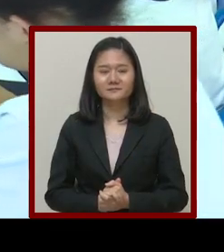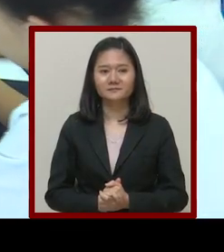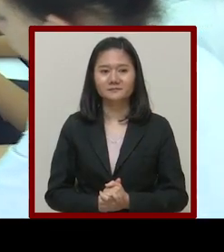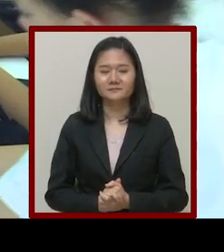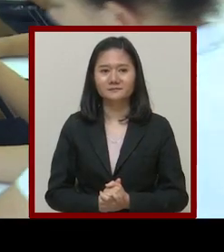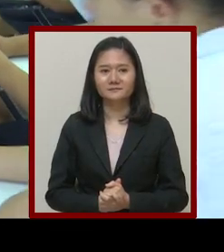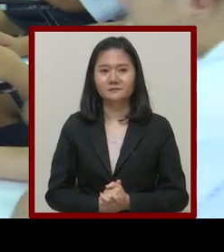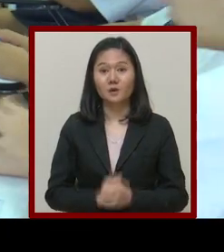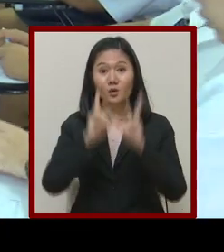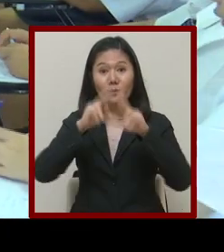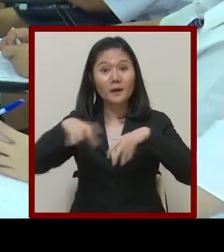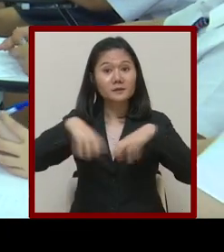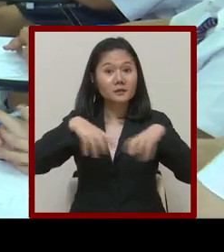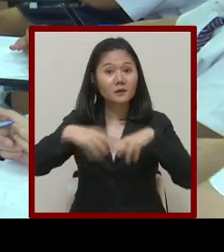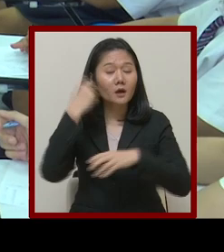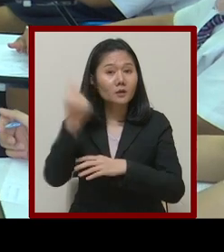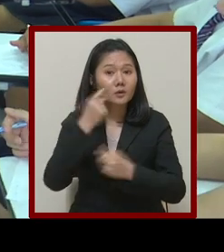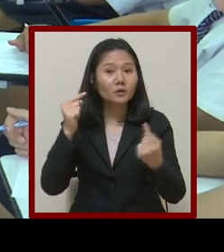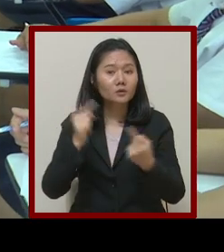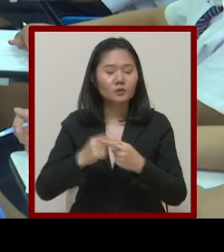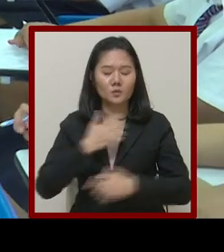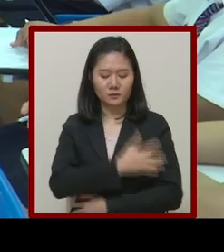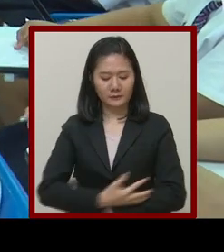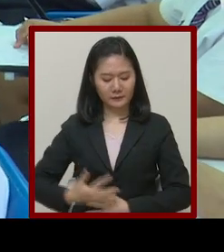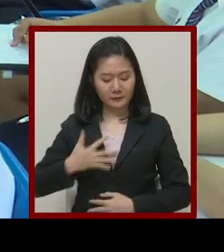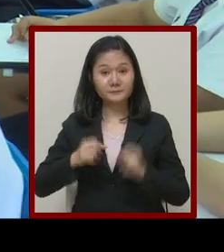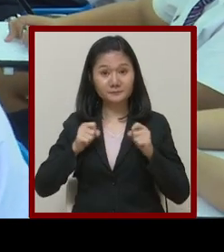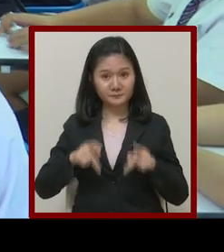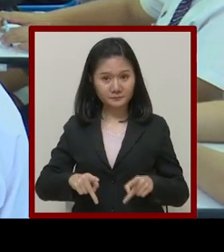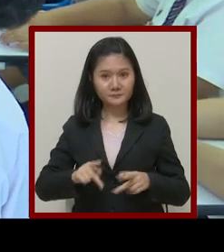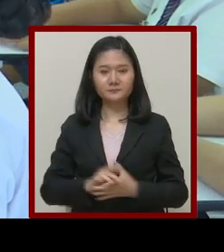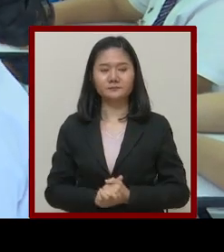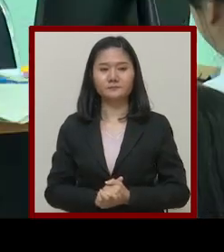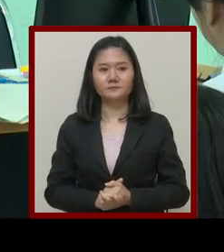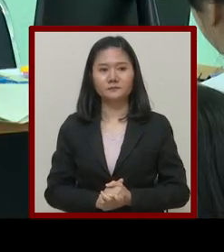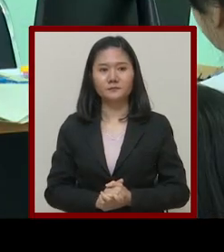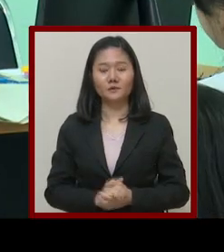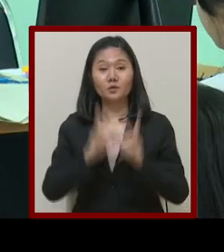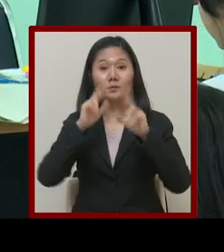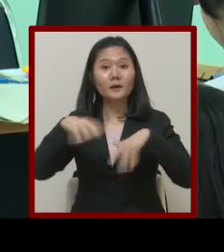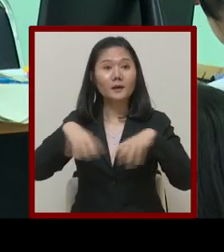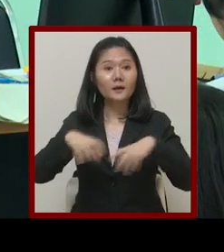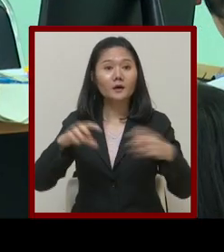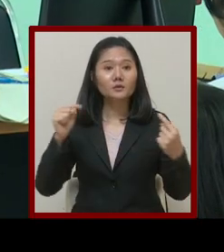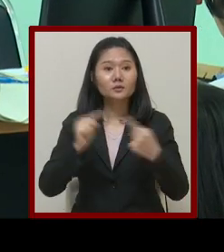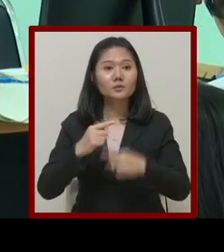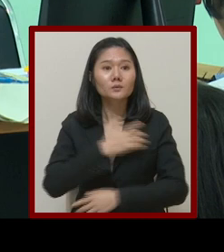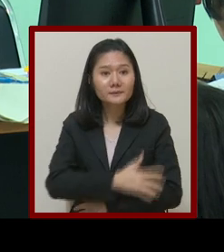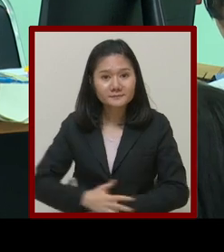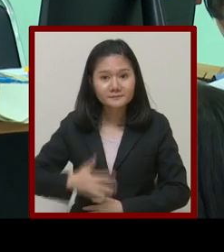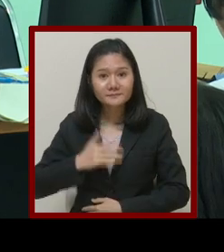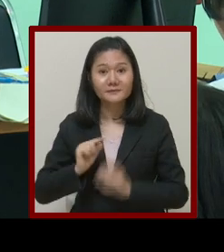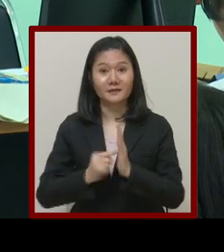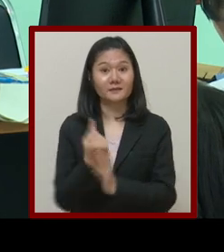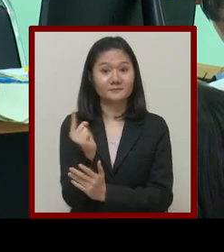บและการจัดการท่องเที่ยวเชิงสุขภาพ รูปแบบและการจัดการท่องเที่ยวเชิงสุขภา